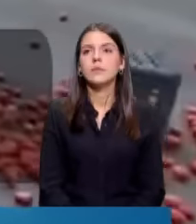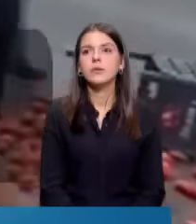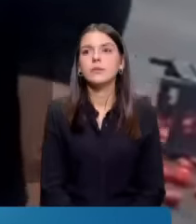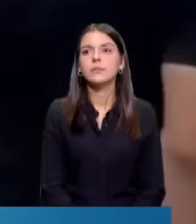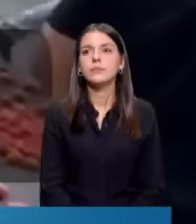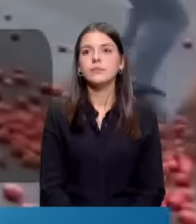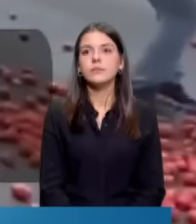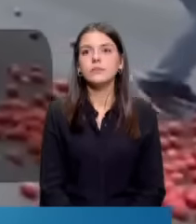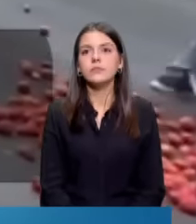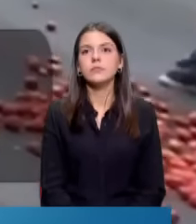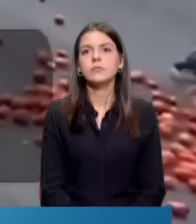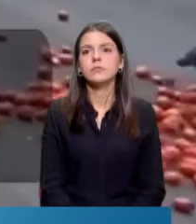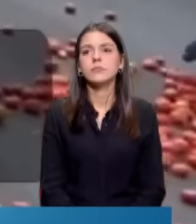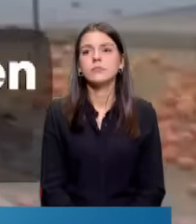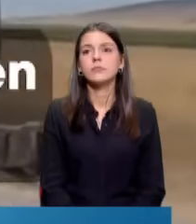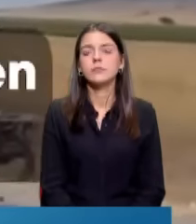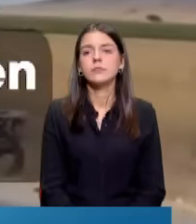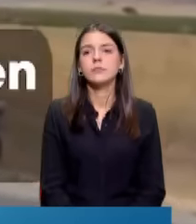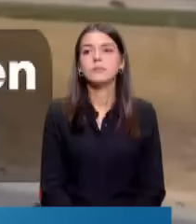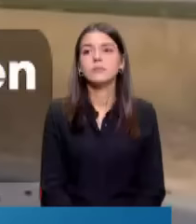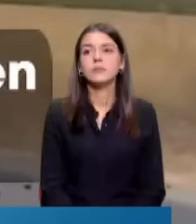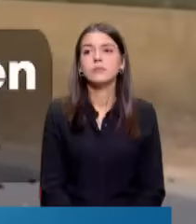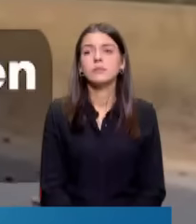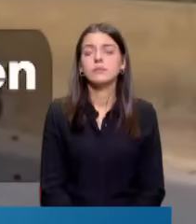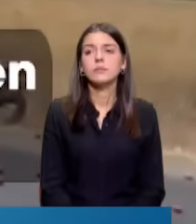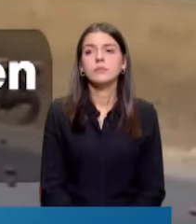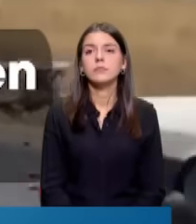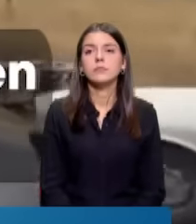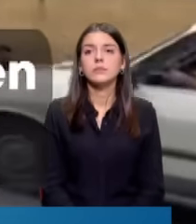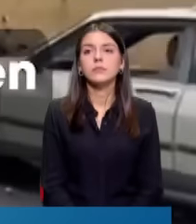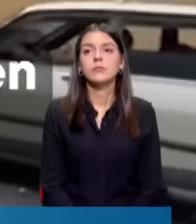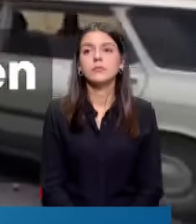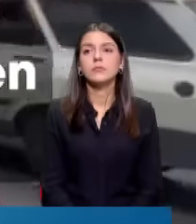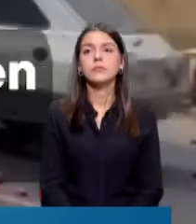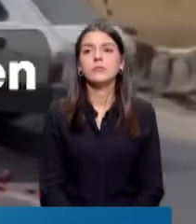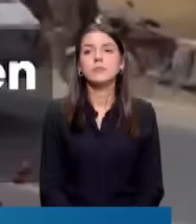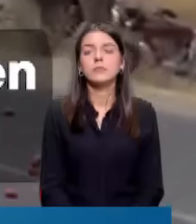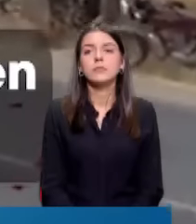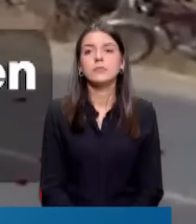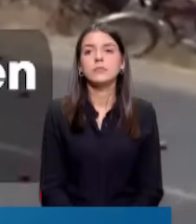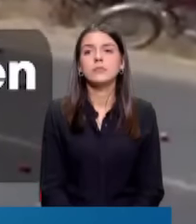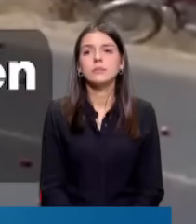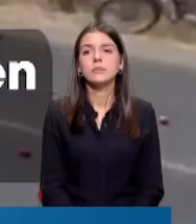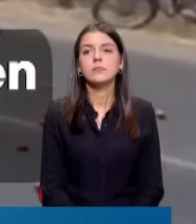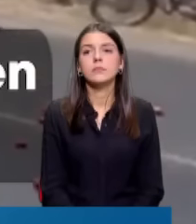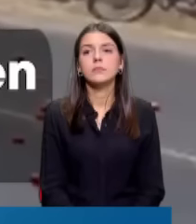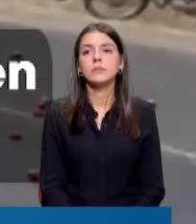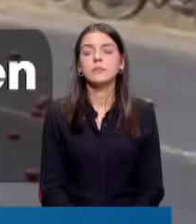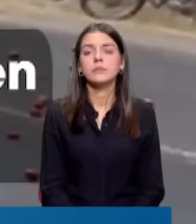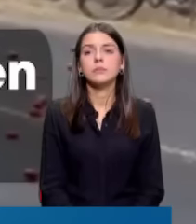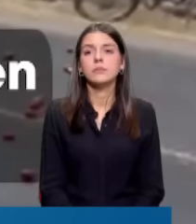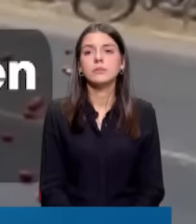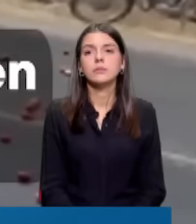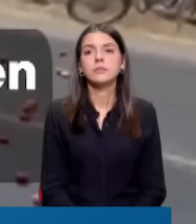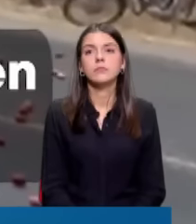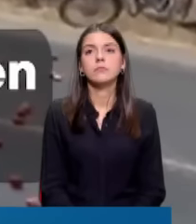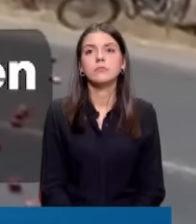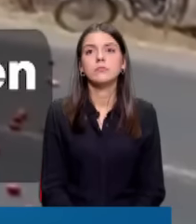böyle. Çiftçinin durumu budur arkadaşlar. Geçen yıl ay çekirdeğini 40 lira 50 liraya